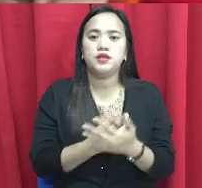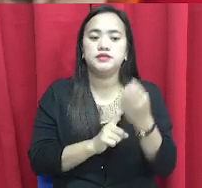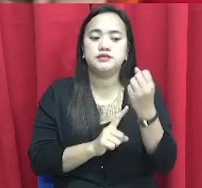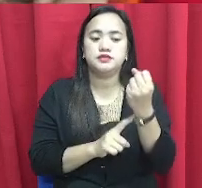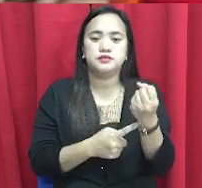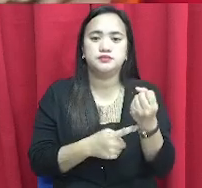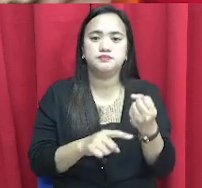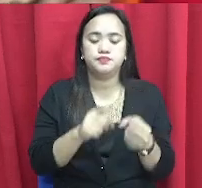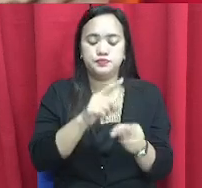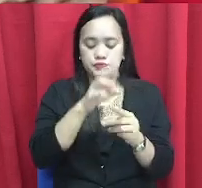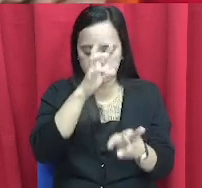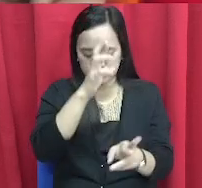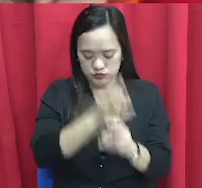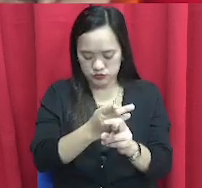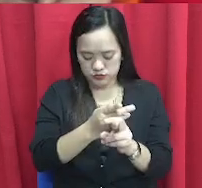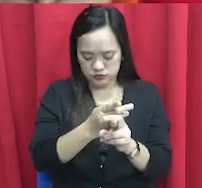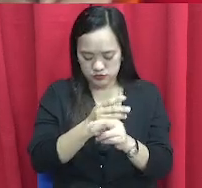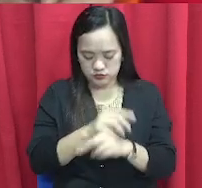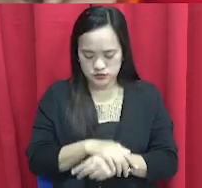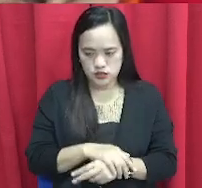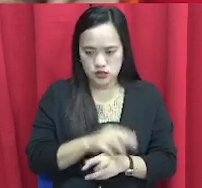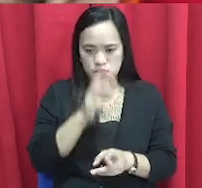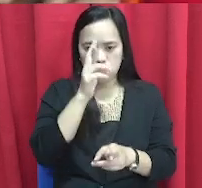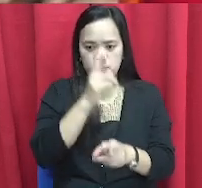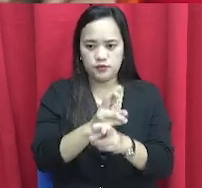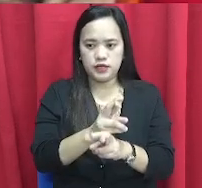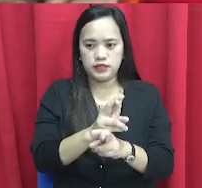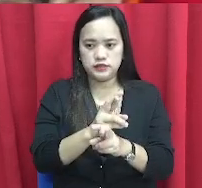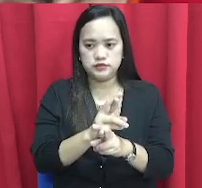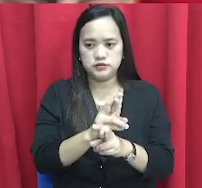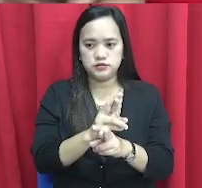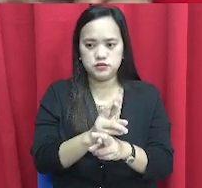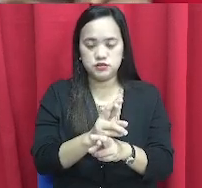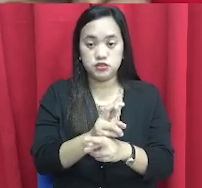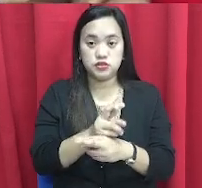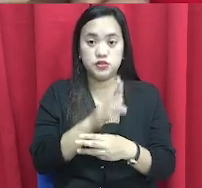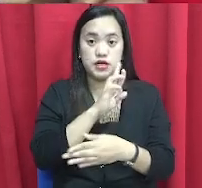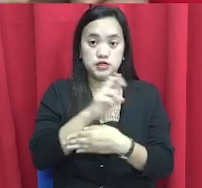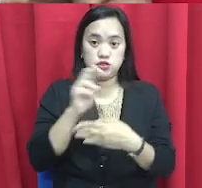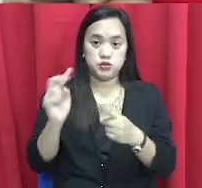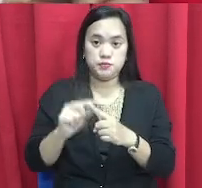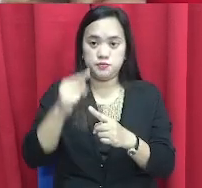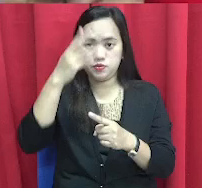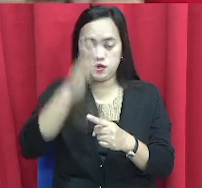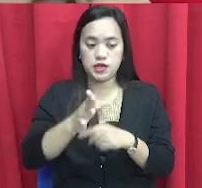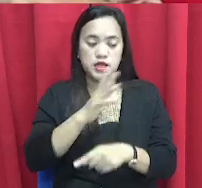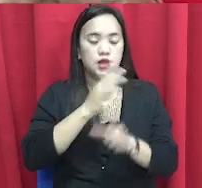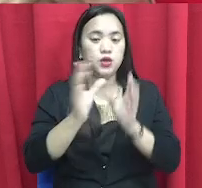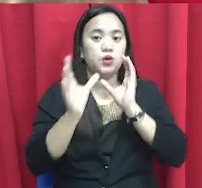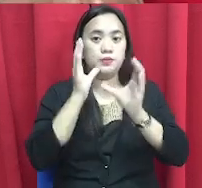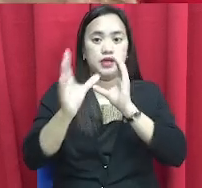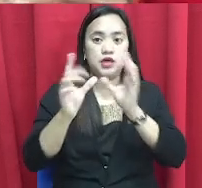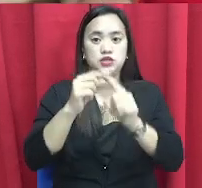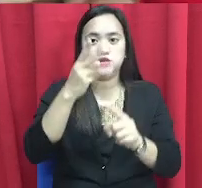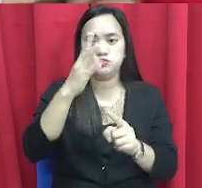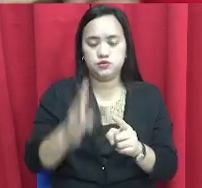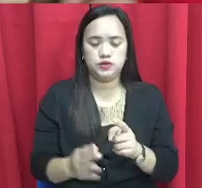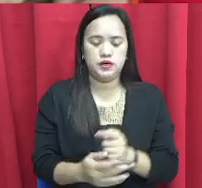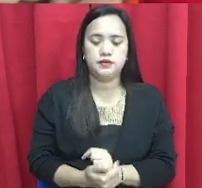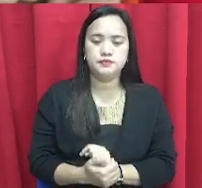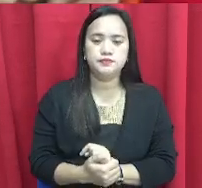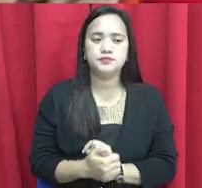tamang pananampalataya sa Diyos Kaya nga po dito makita po natin mga kapatid na pagdating sa